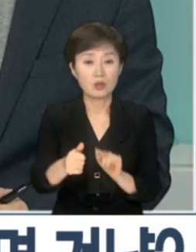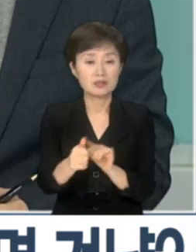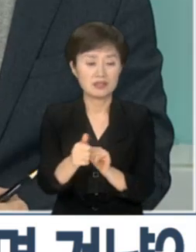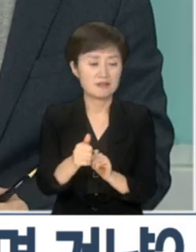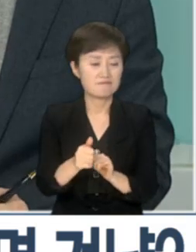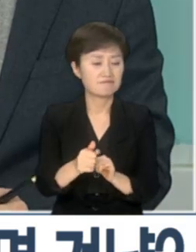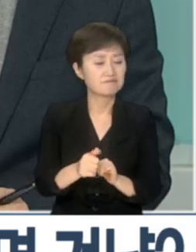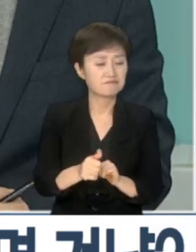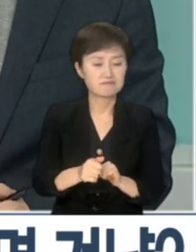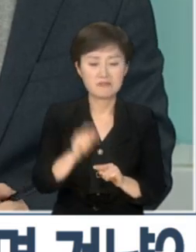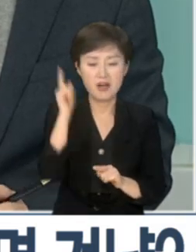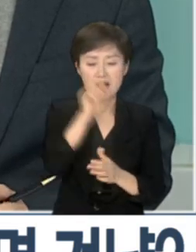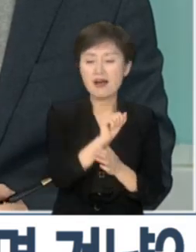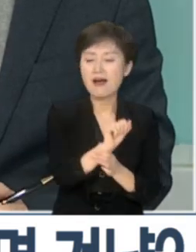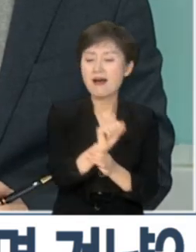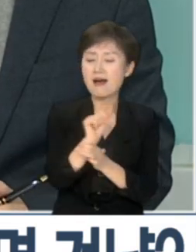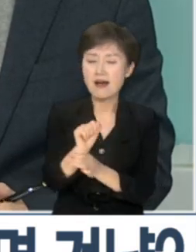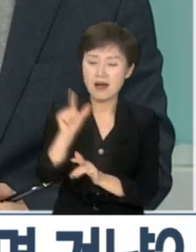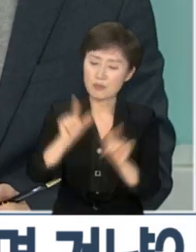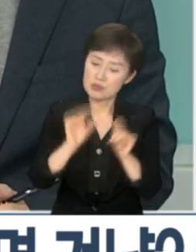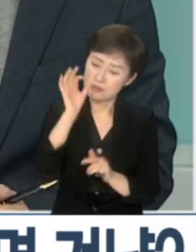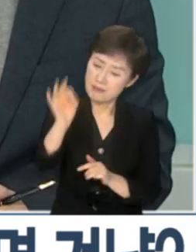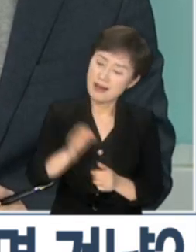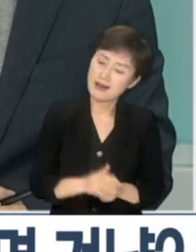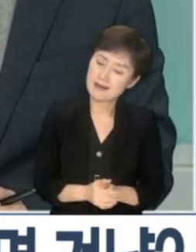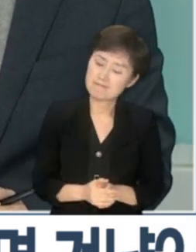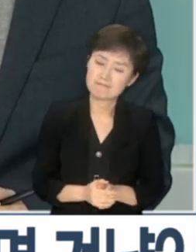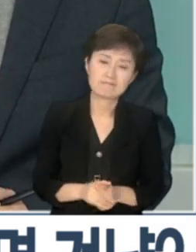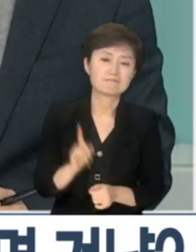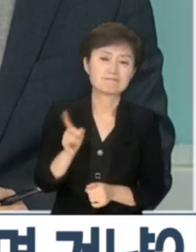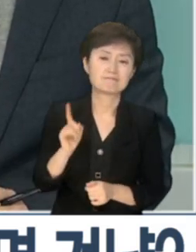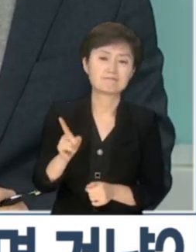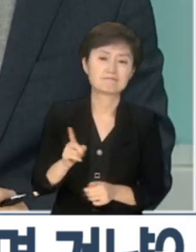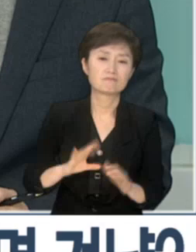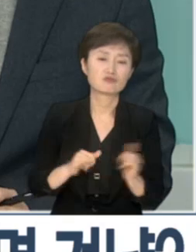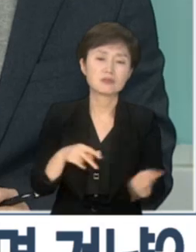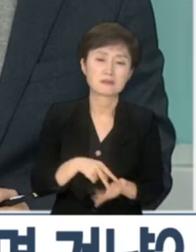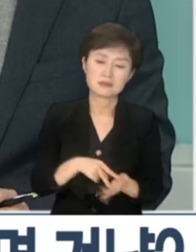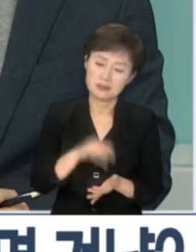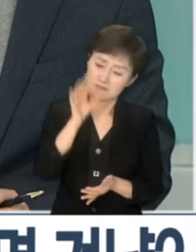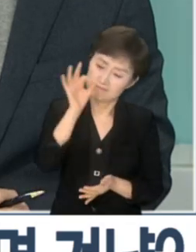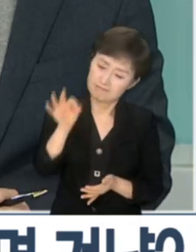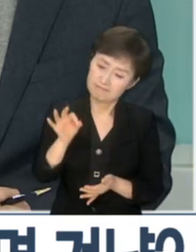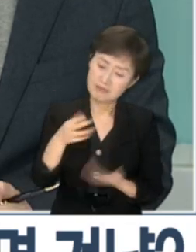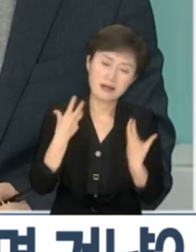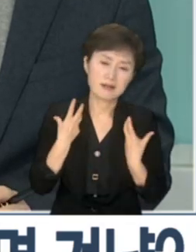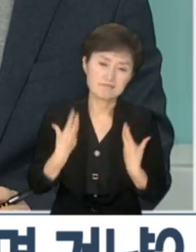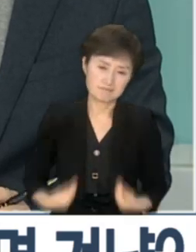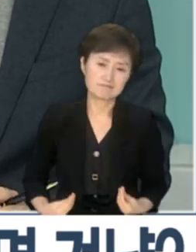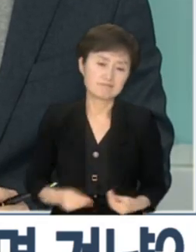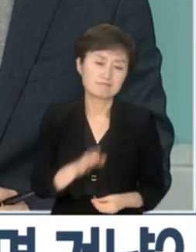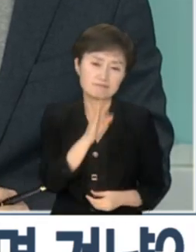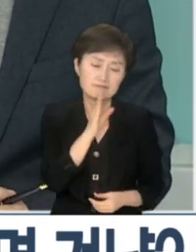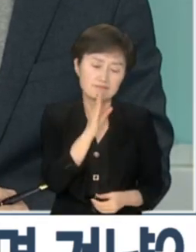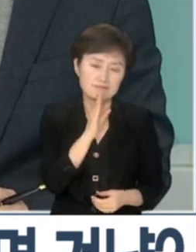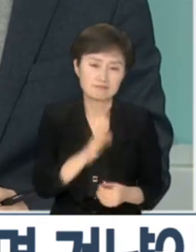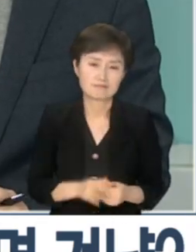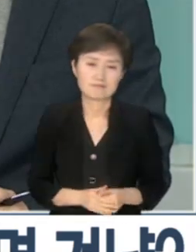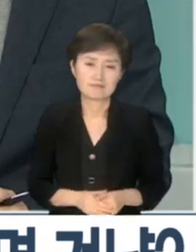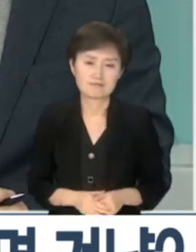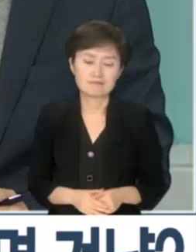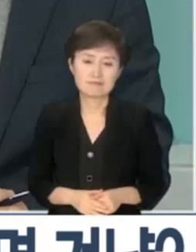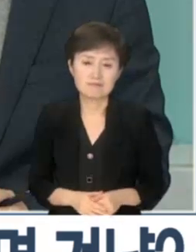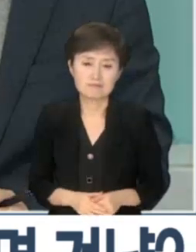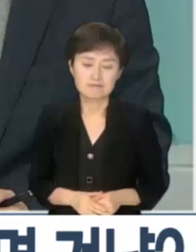자기 정치를 하는 모습들을 보면서 국민들이 참 얼마나 좀 뭐랄까 실망할까, 그런 실망을 할까 이런 생각을 해봅니다.